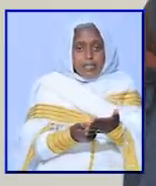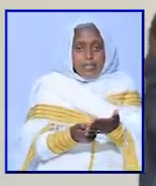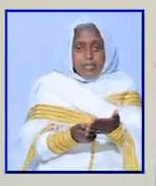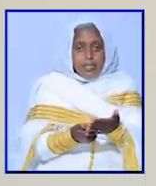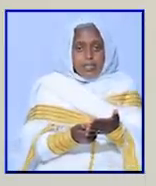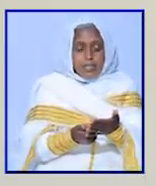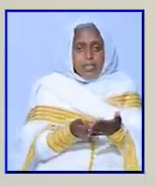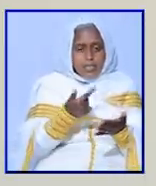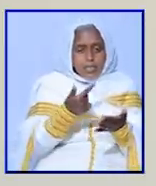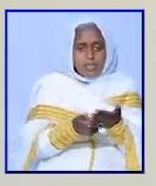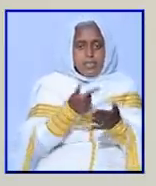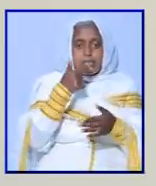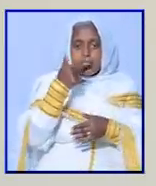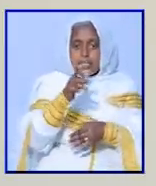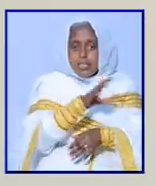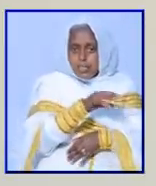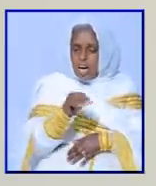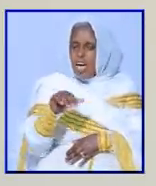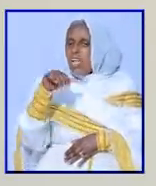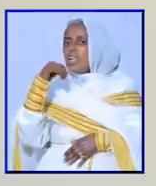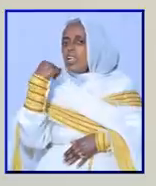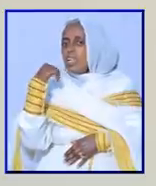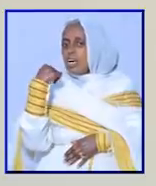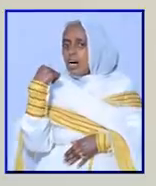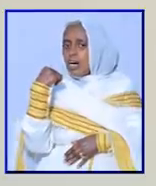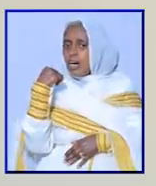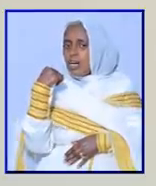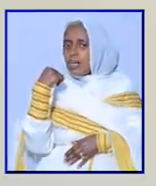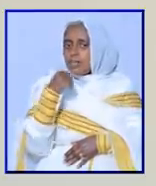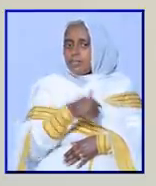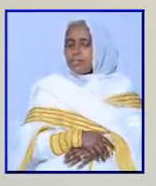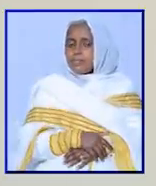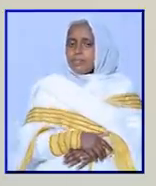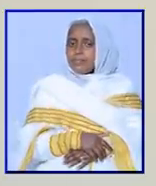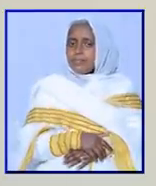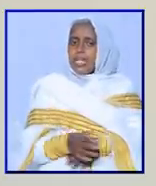ይሄንን ይልና ሌላ